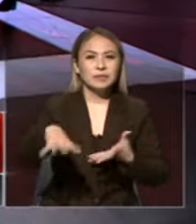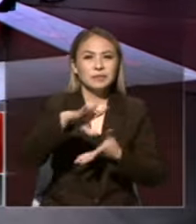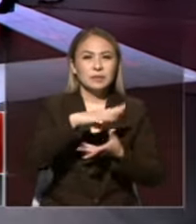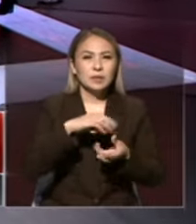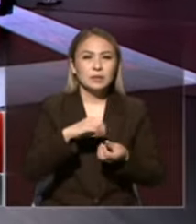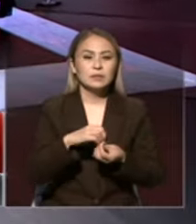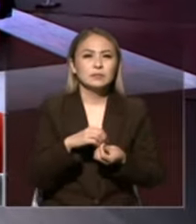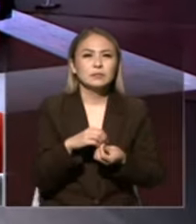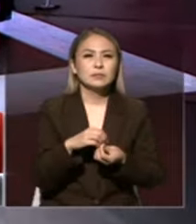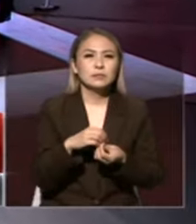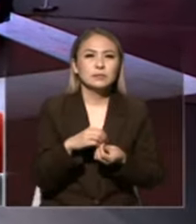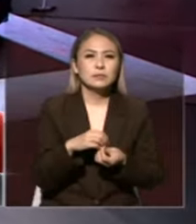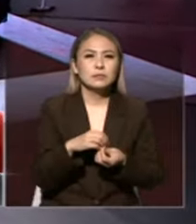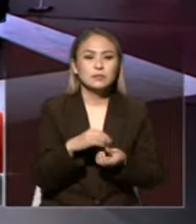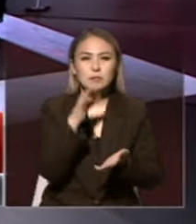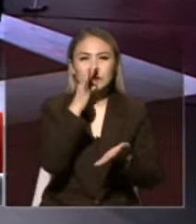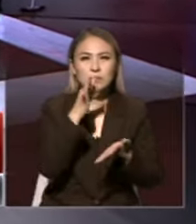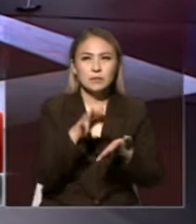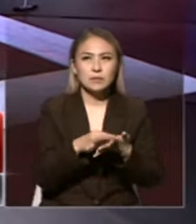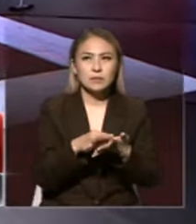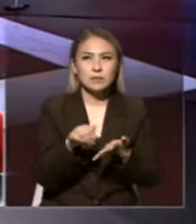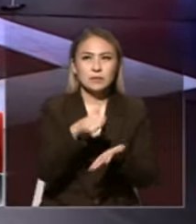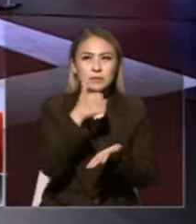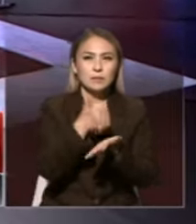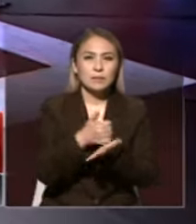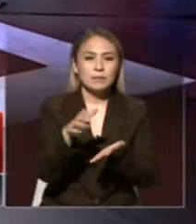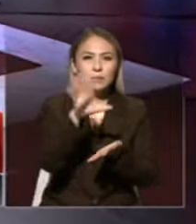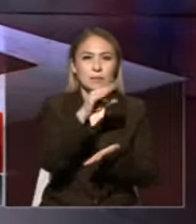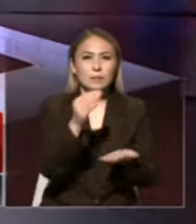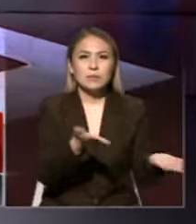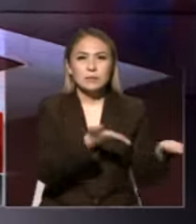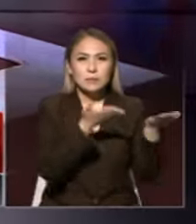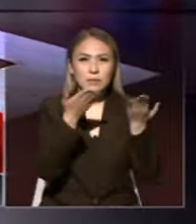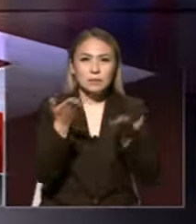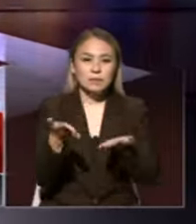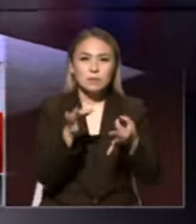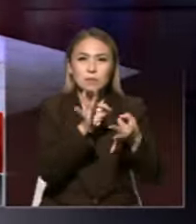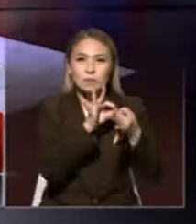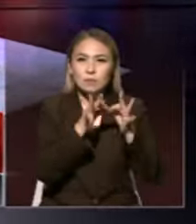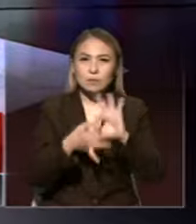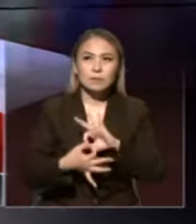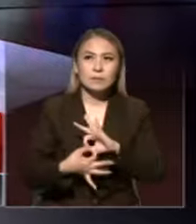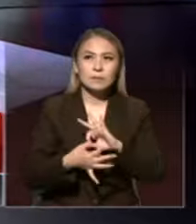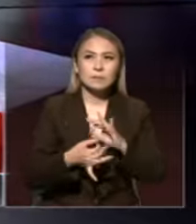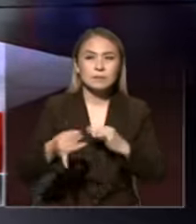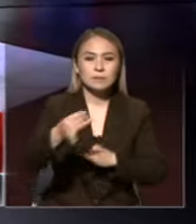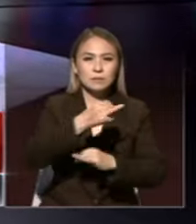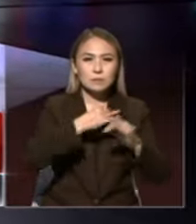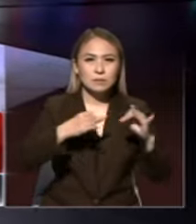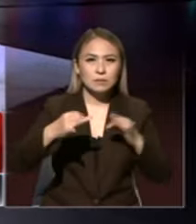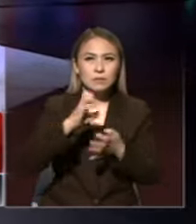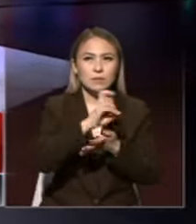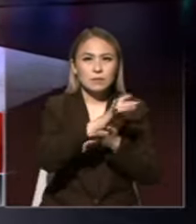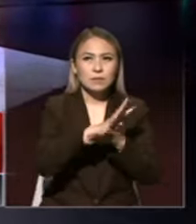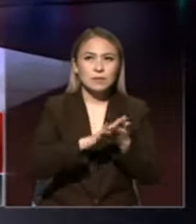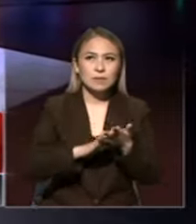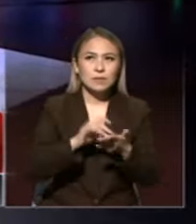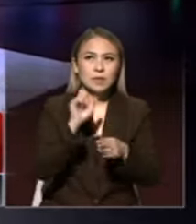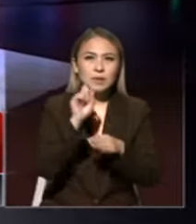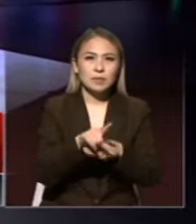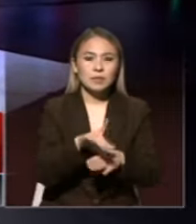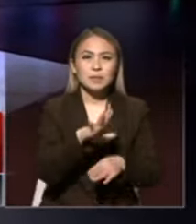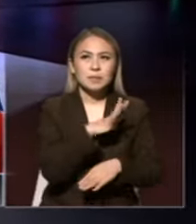жаңағы жауапты мекеменің басшыларын бәрін шақырып, тенақты осының төңірегінде әңгіме қозғап, әрқайсына тенақты тапсырма